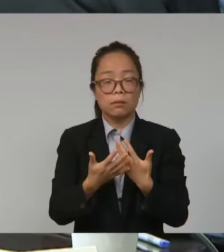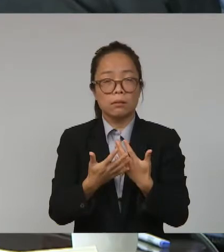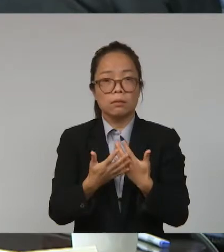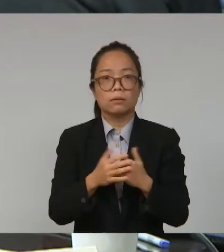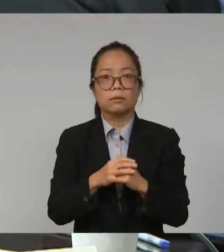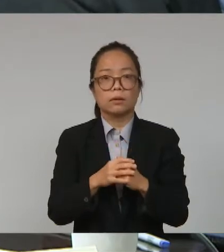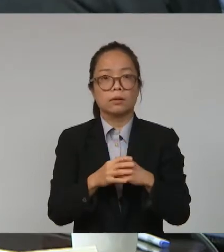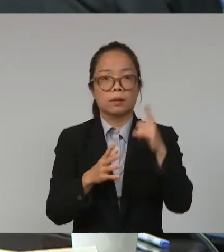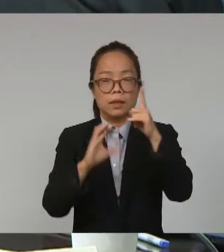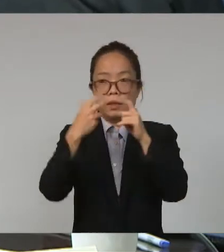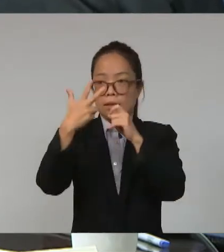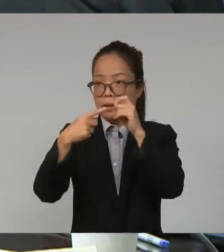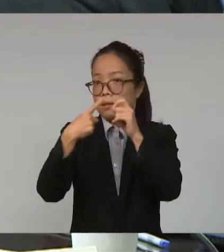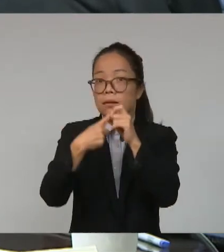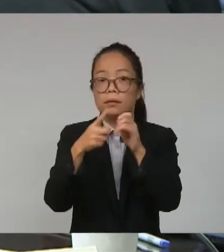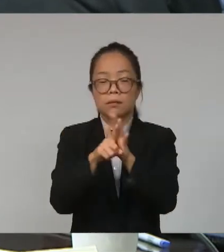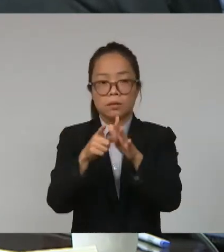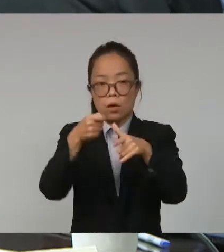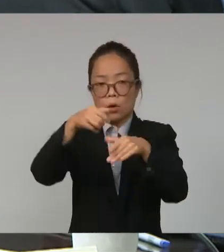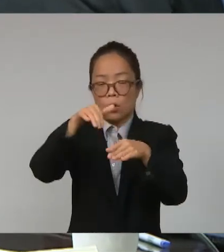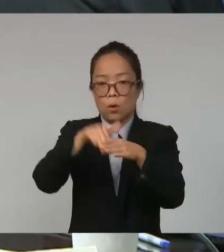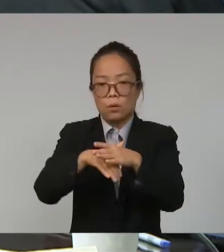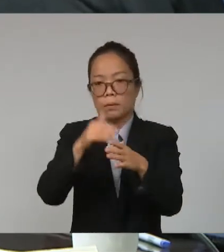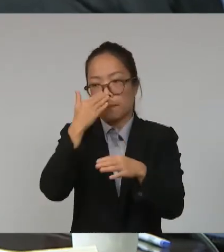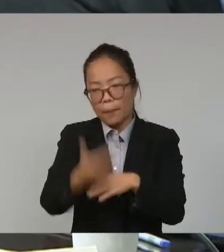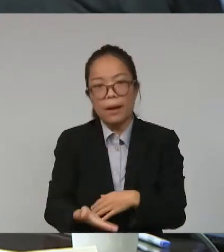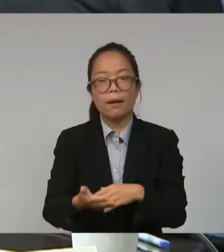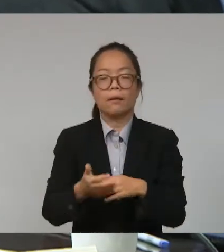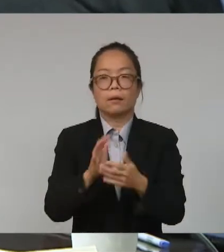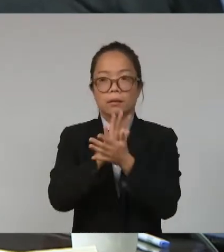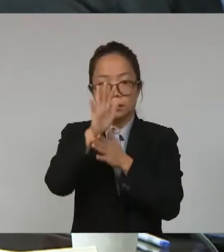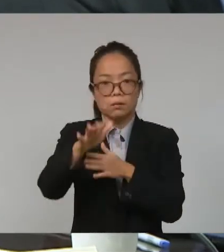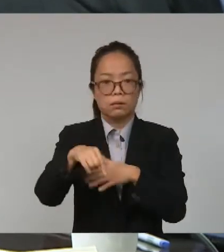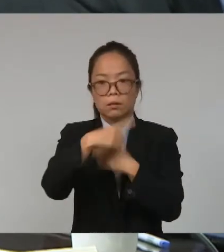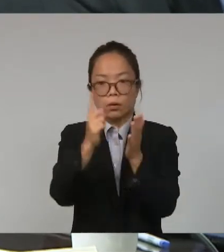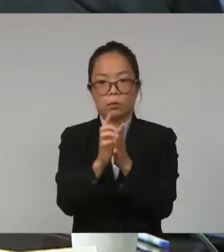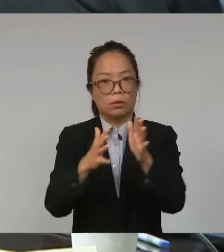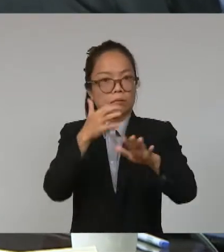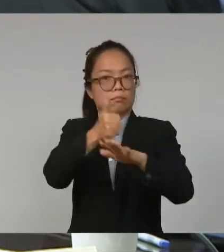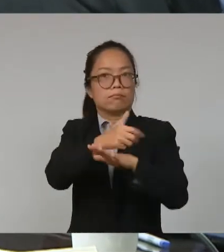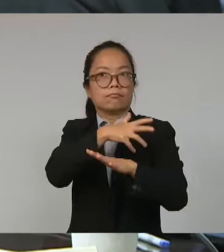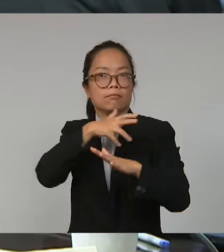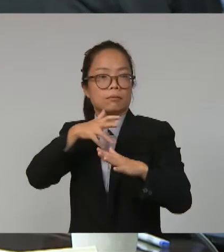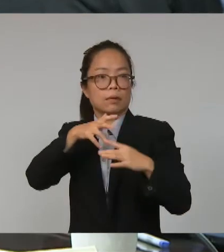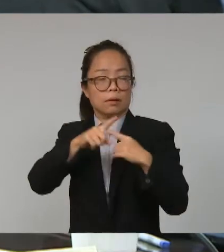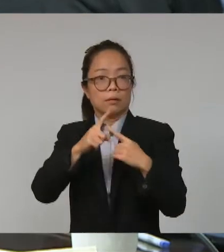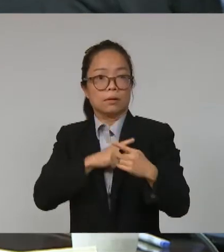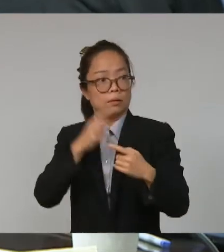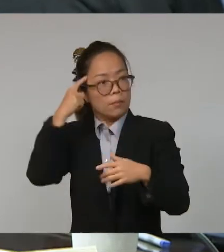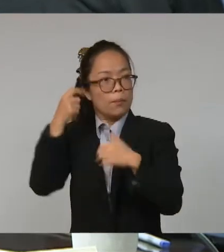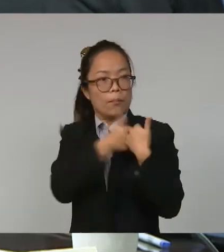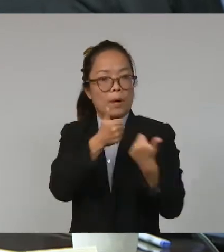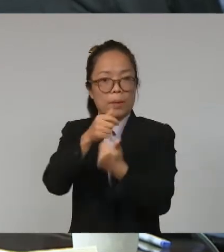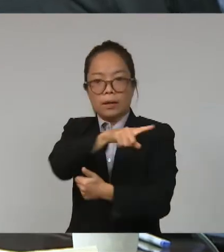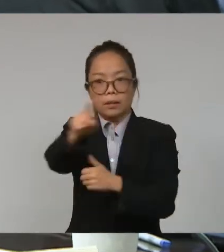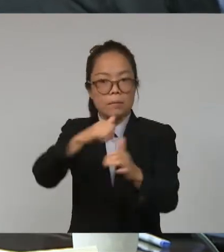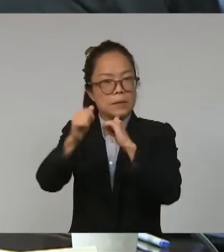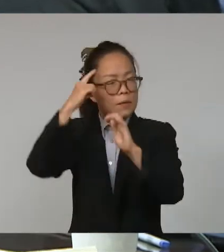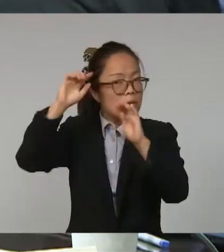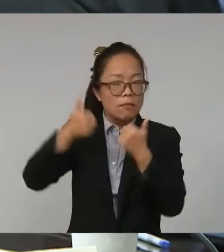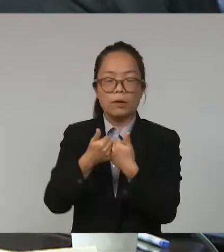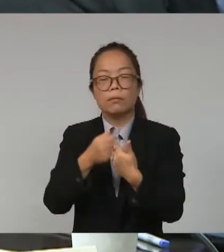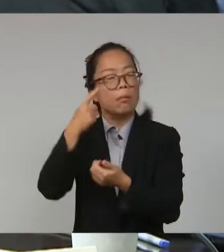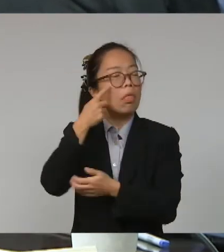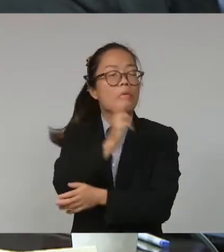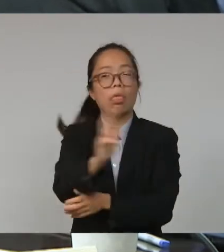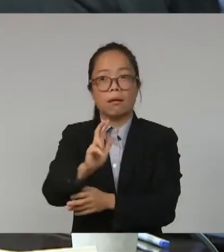在1907年公投挫败之后，以完全执政的优势，无视各界的反应，在